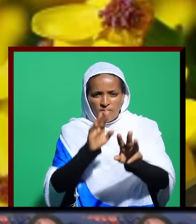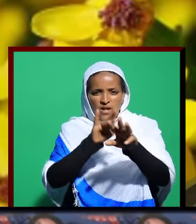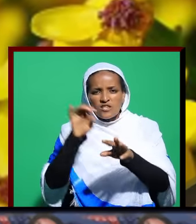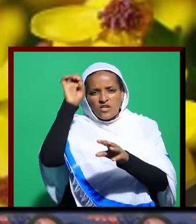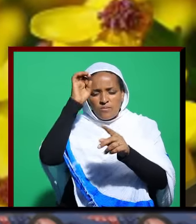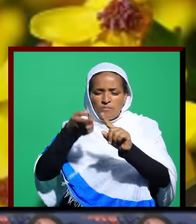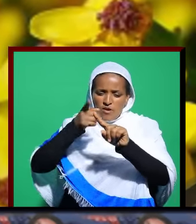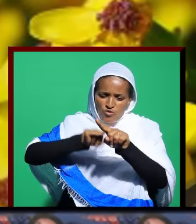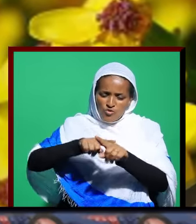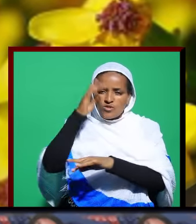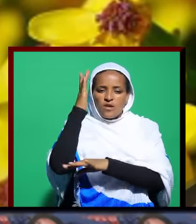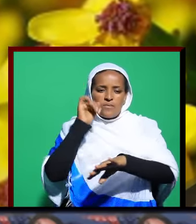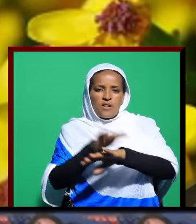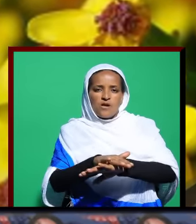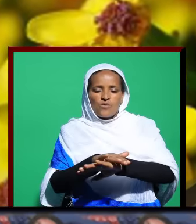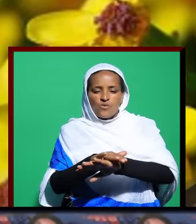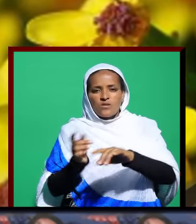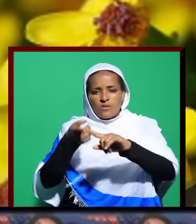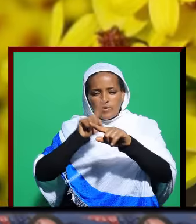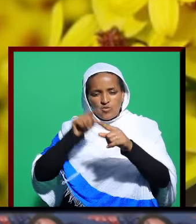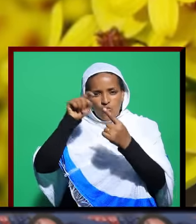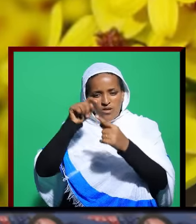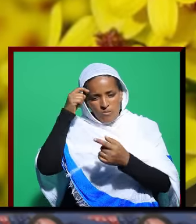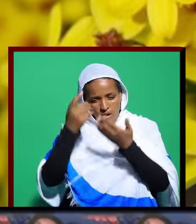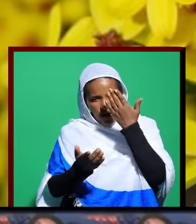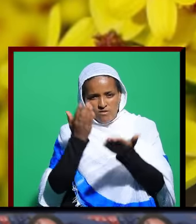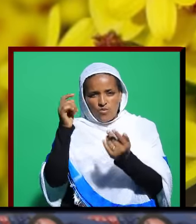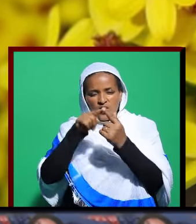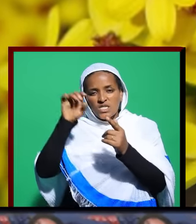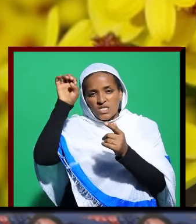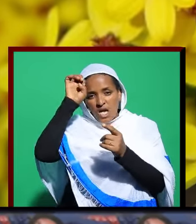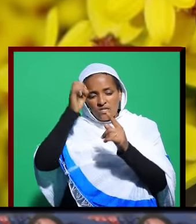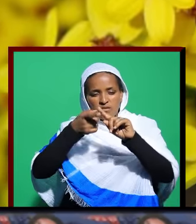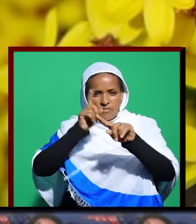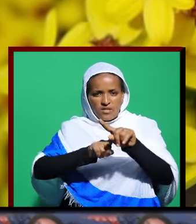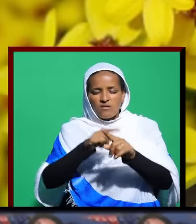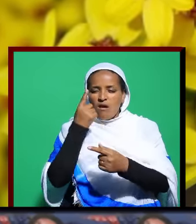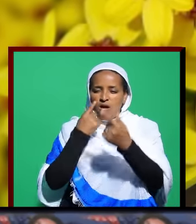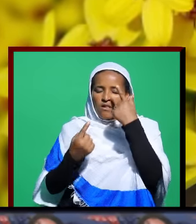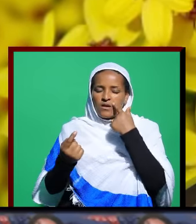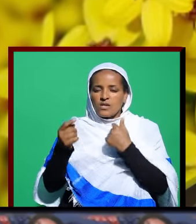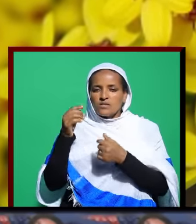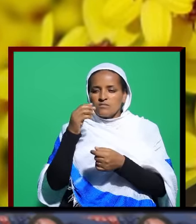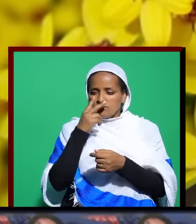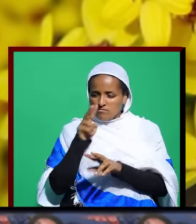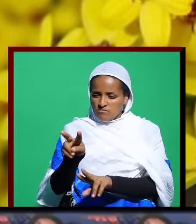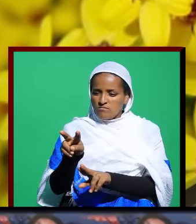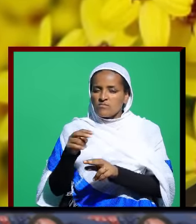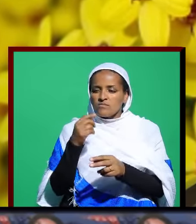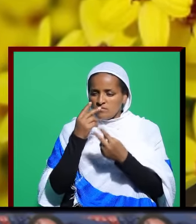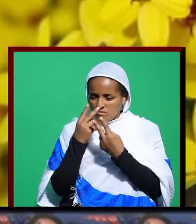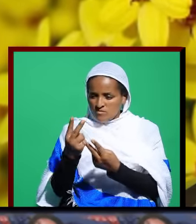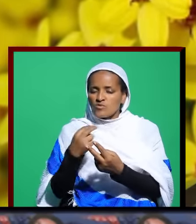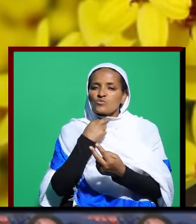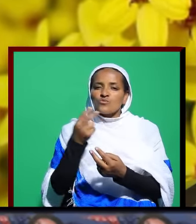ላይ ኢሳይያስን መልሶ እንደገና እግዚአብሔር ላከው፣ ተመለስ ወደ ባሪያዬ ወደ ንጉሡ ወደ ሕዝቅያስ ተመለስ። አለቀሰ፣ እምባውን